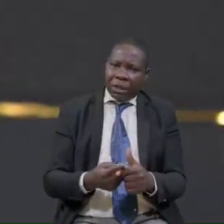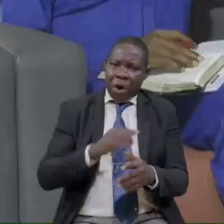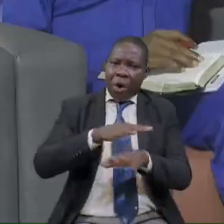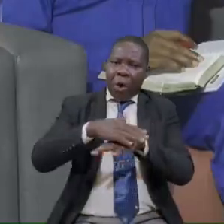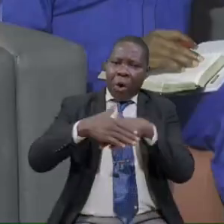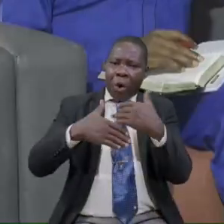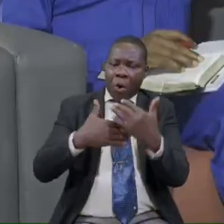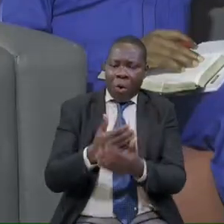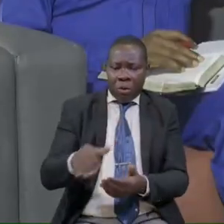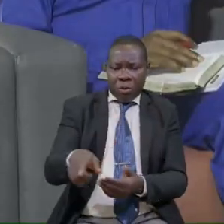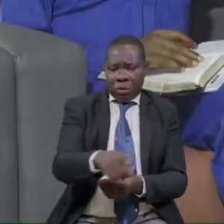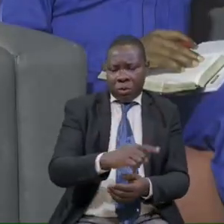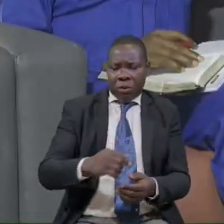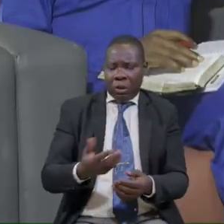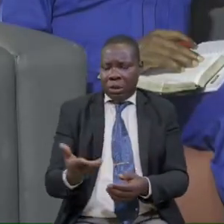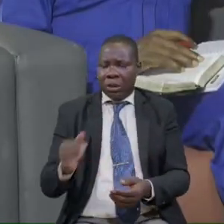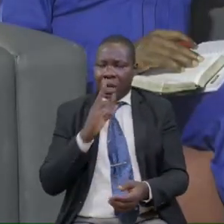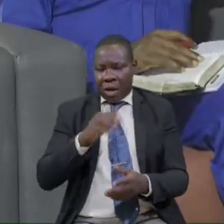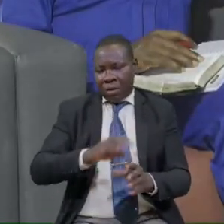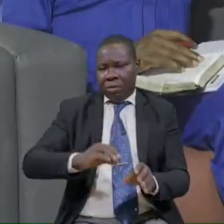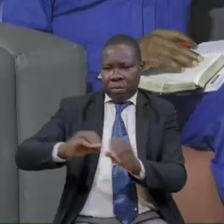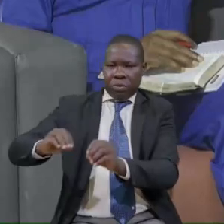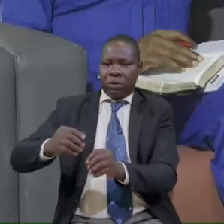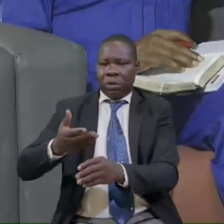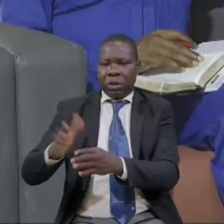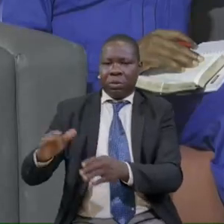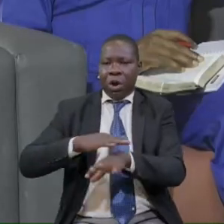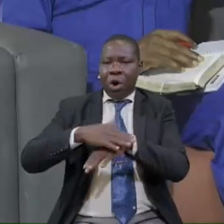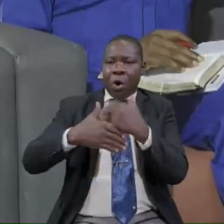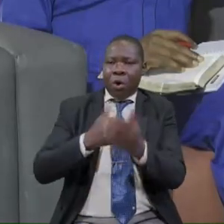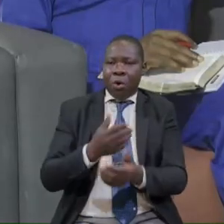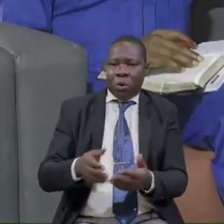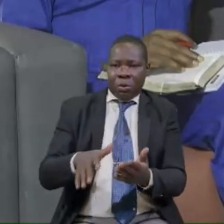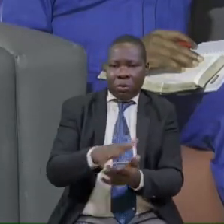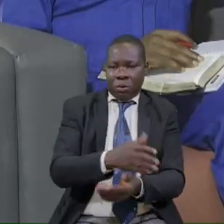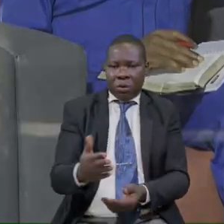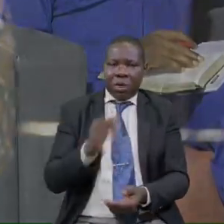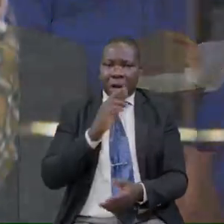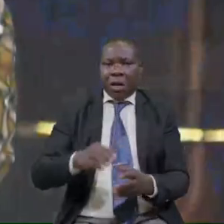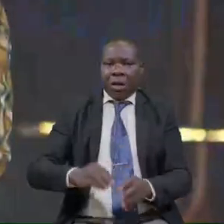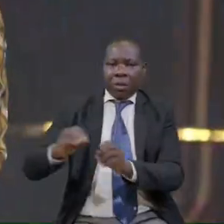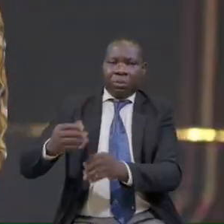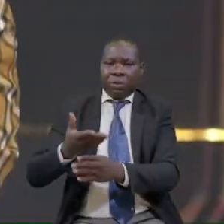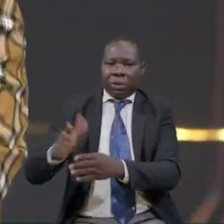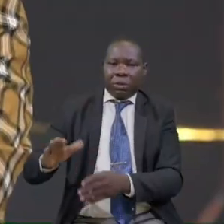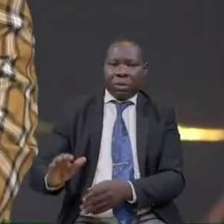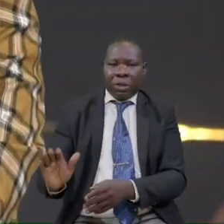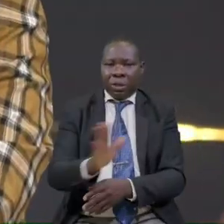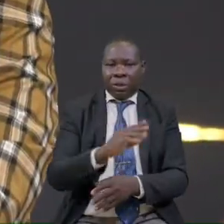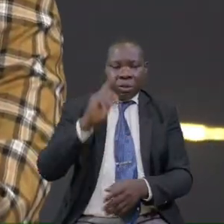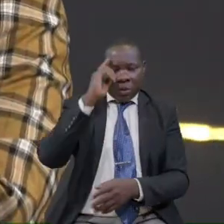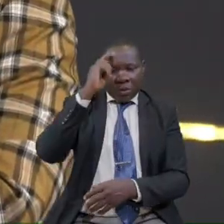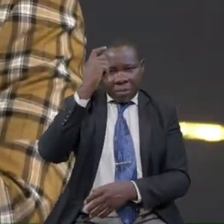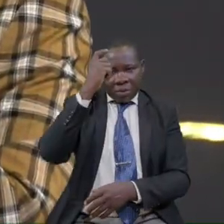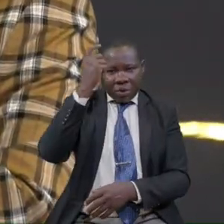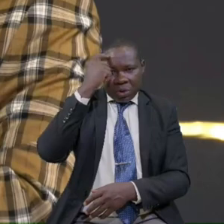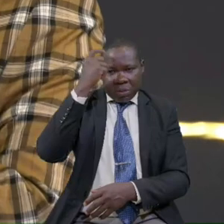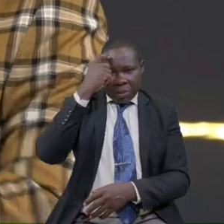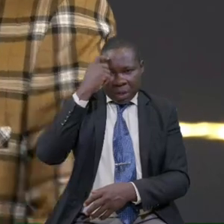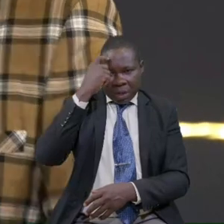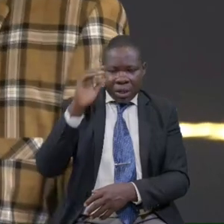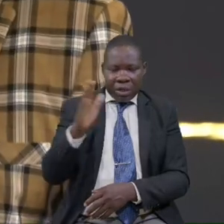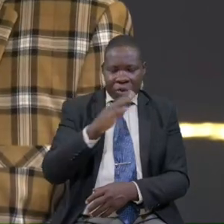choses seront ôtées de votre vie. Toutes ces choses vous seront ôtées de votre vie. Votre cœur,